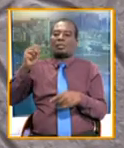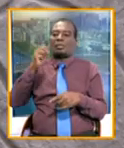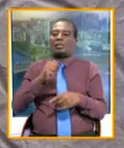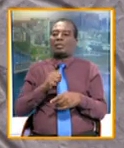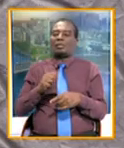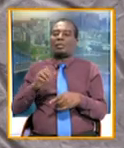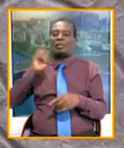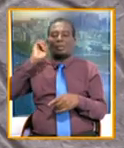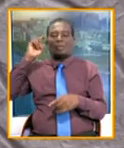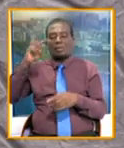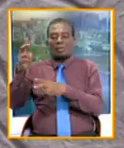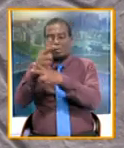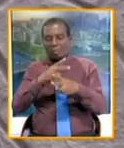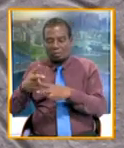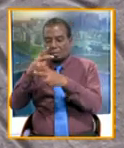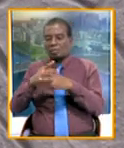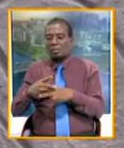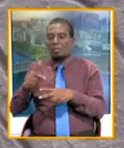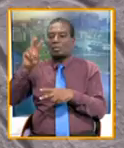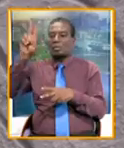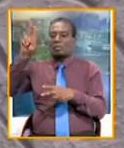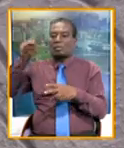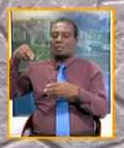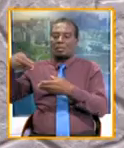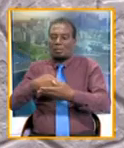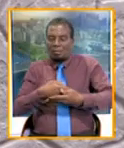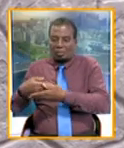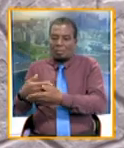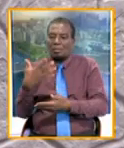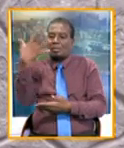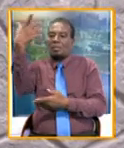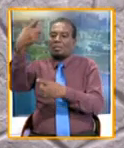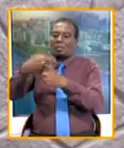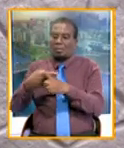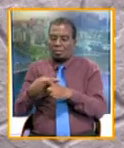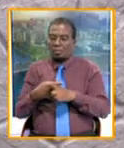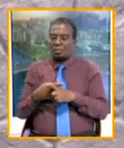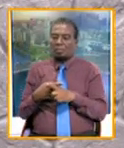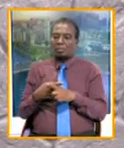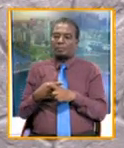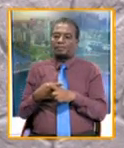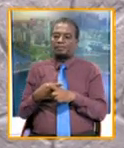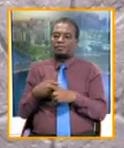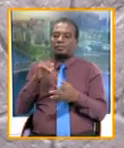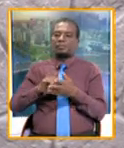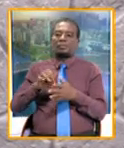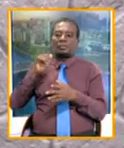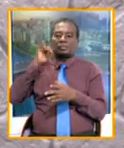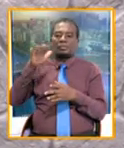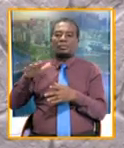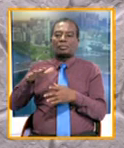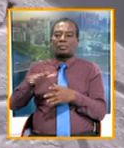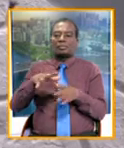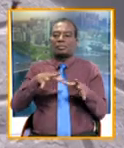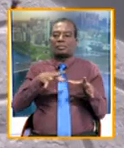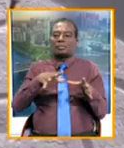avait la surveillance pour disparaître. Contactée téléphoniquement par le couple, la présumée ravisseuse a fait savoir qu'elle a été